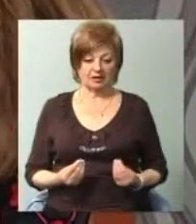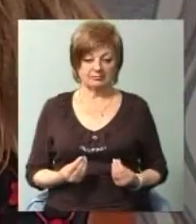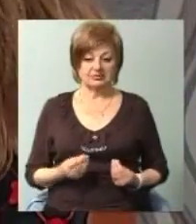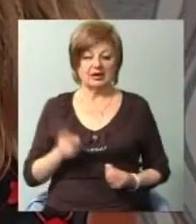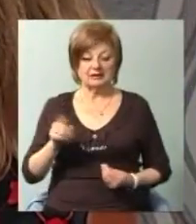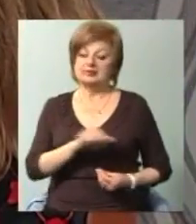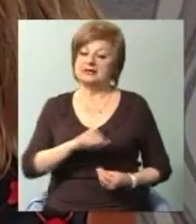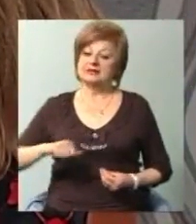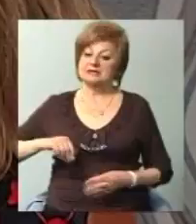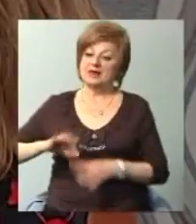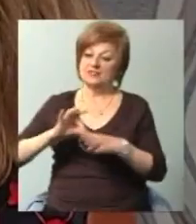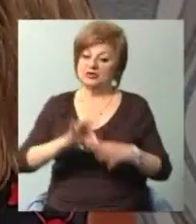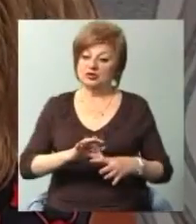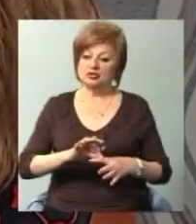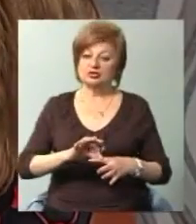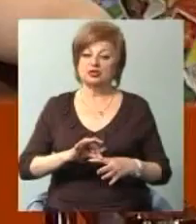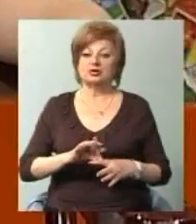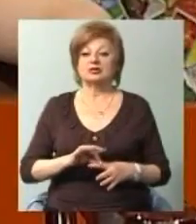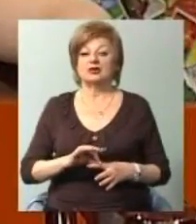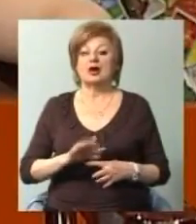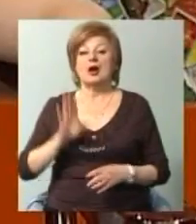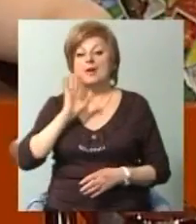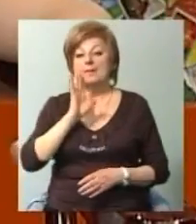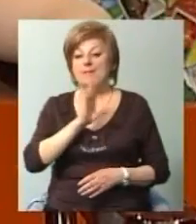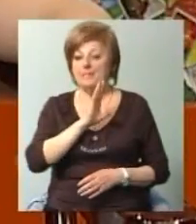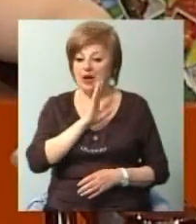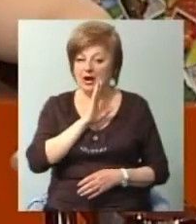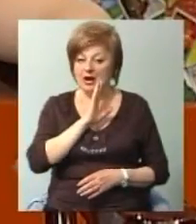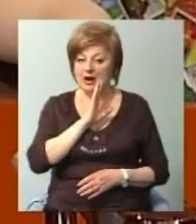Ти саме її вигулюєш, чи хтось з дорослих? Мама не